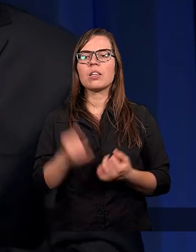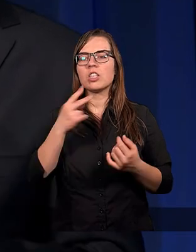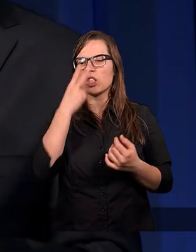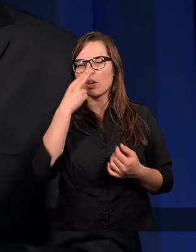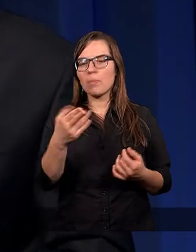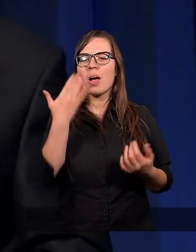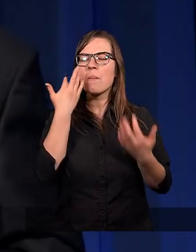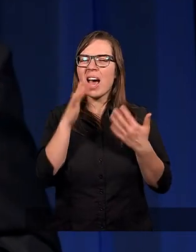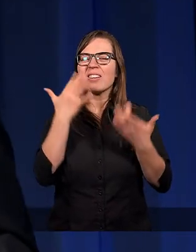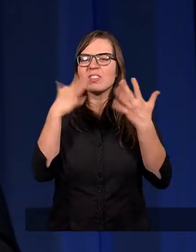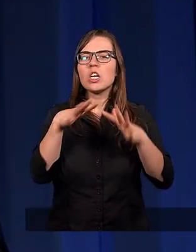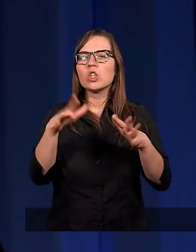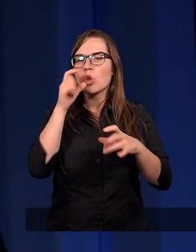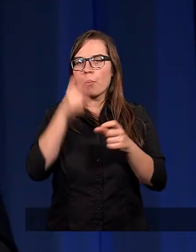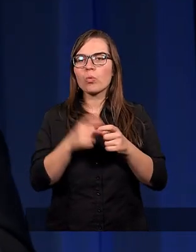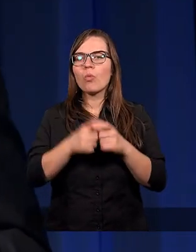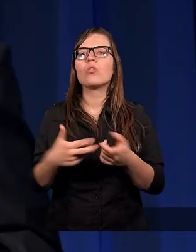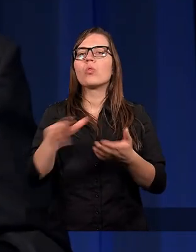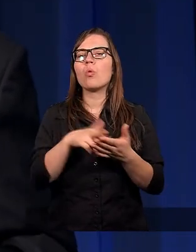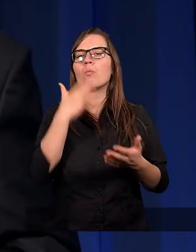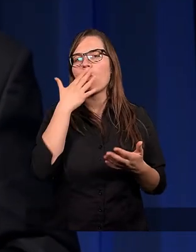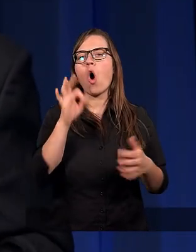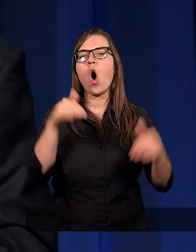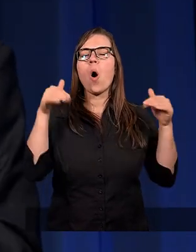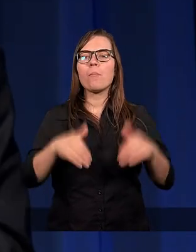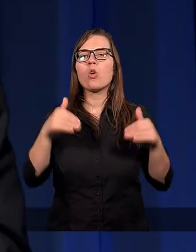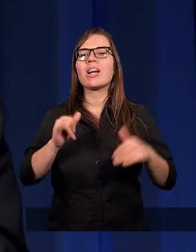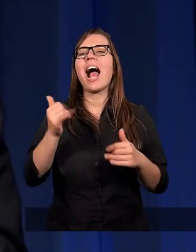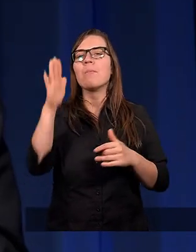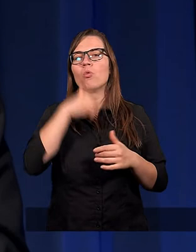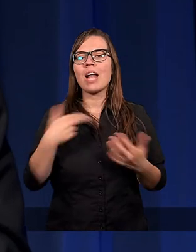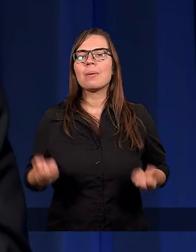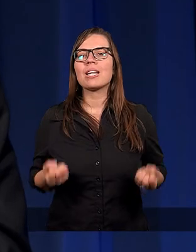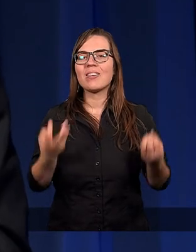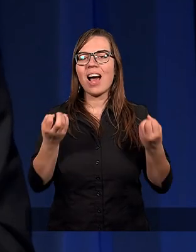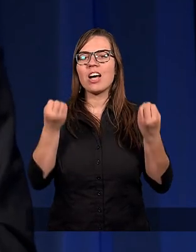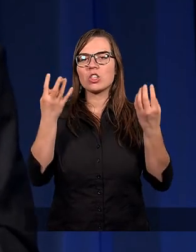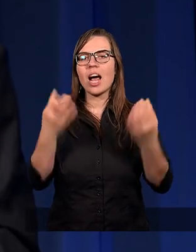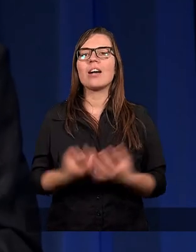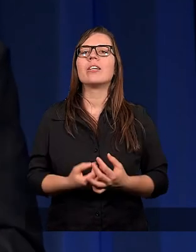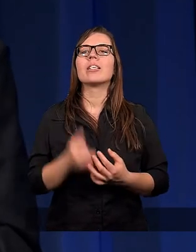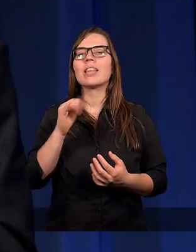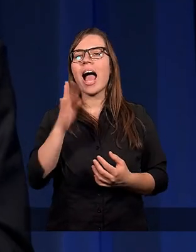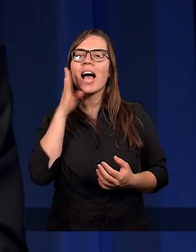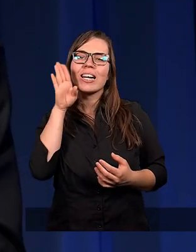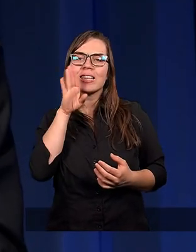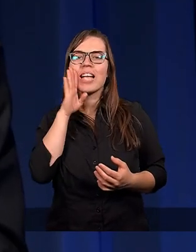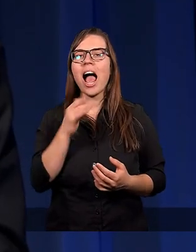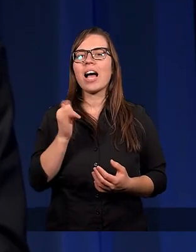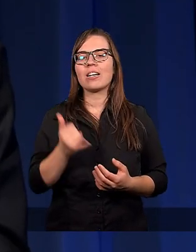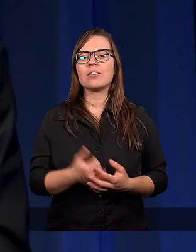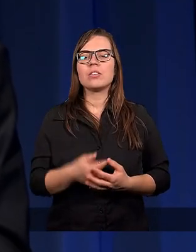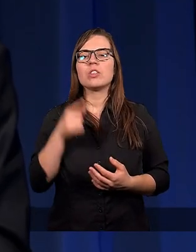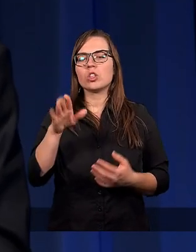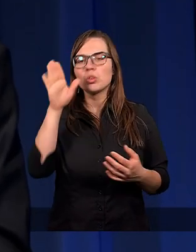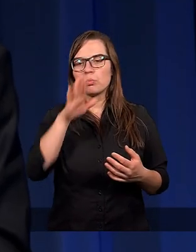Zobaczcie, jest wiele dobrych słów, które mówią o możliwościach, jakie Bóg nam stwarza. Zobaczcie,